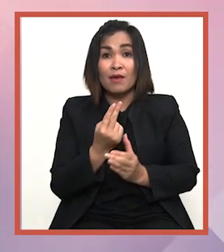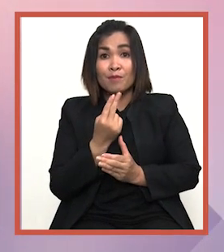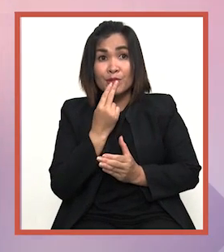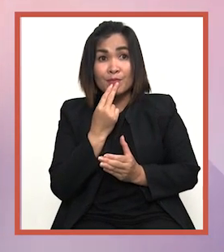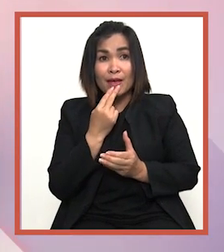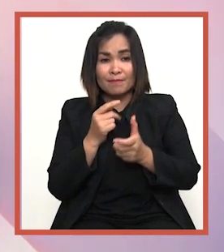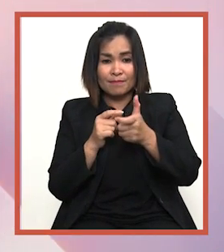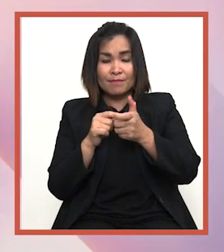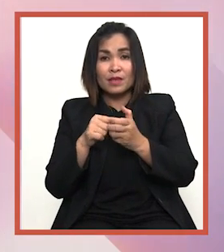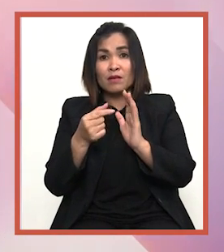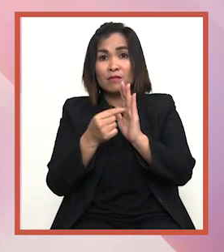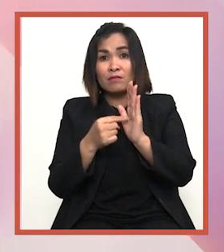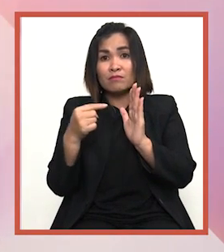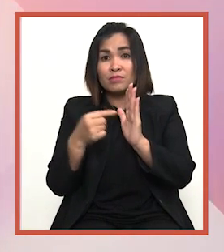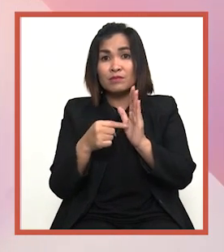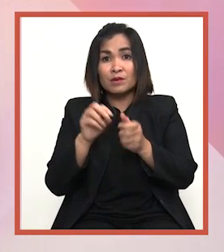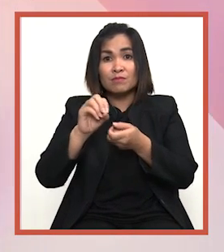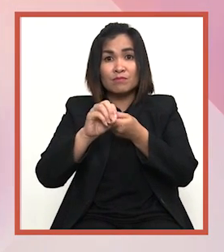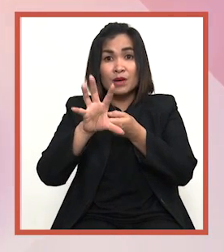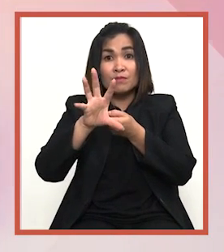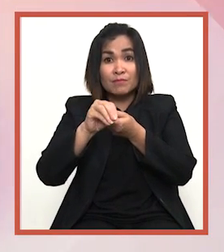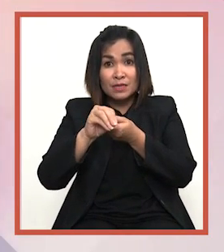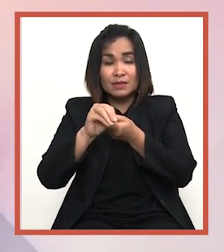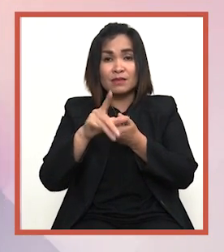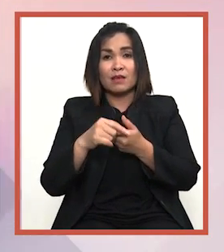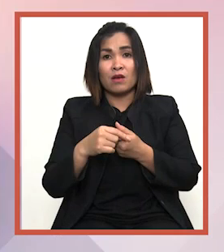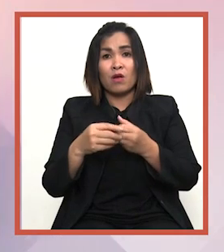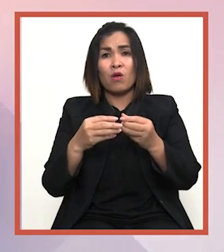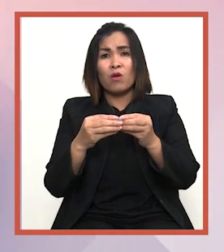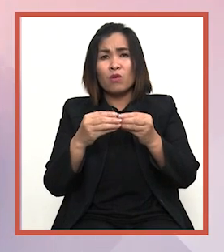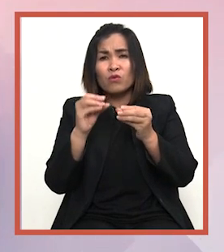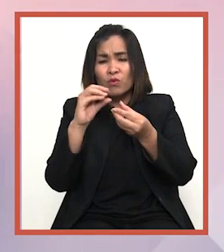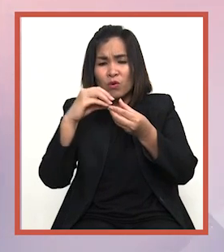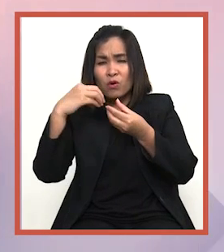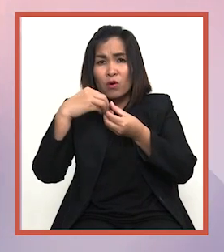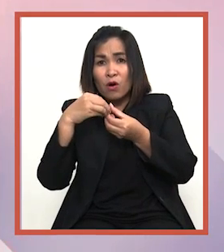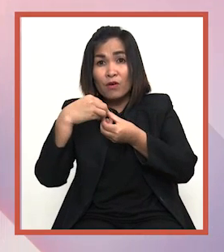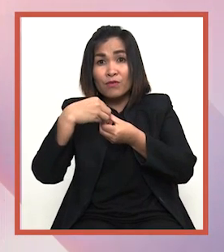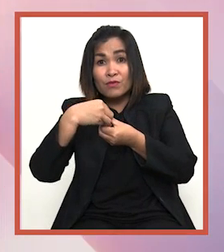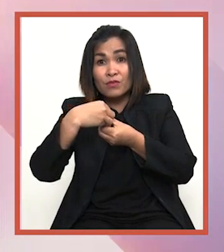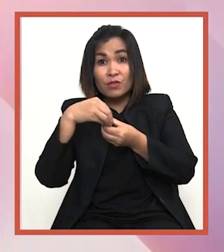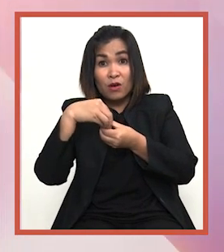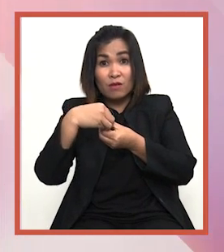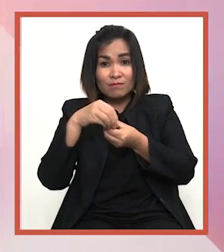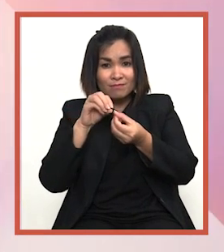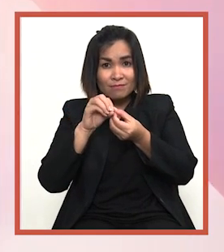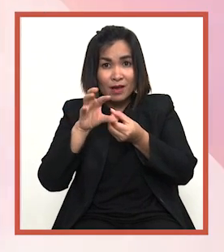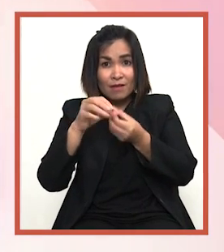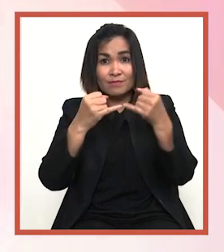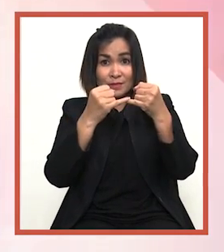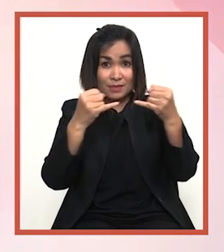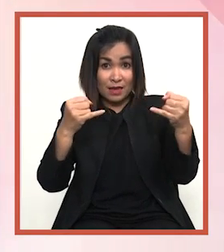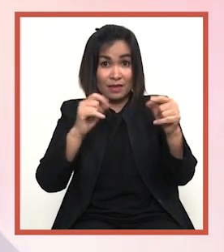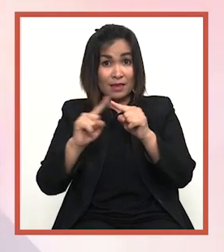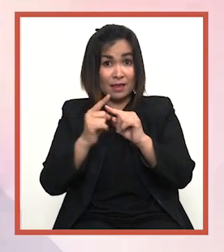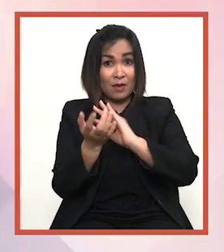สวิตช์หลอดไฟฟ้าและสายตัวนำถ้าเปลี่ยนเป็นสัญลักษณ์นะครับหรือว่